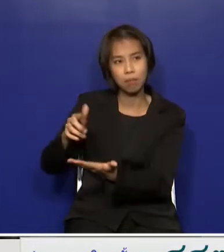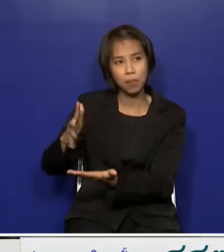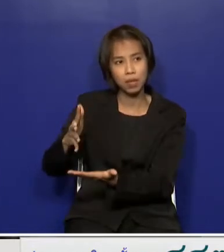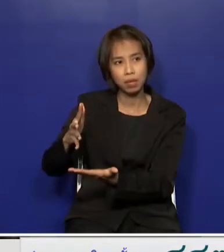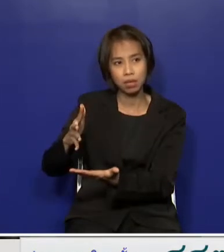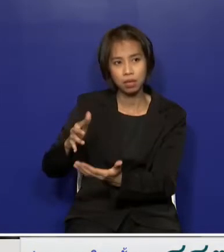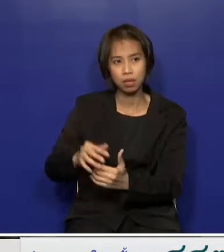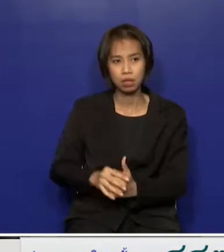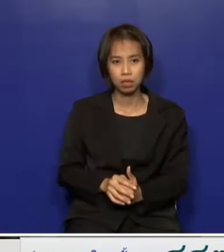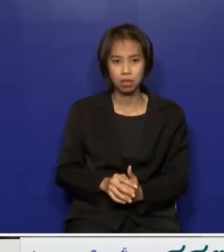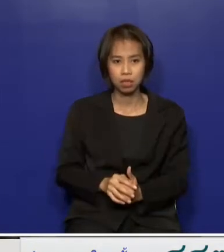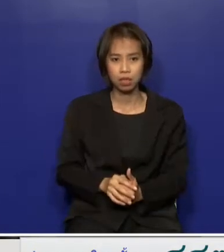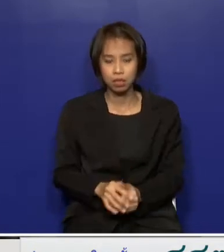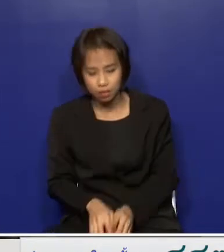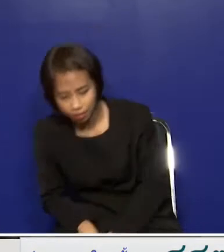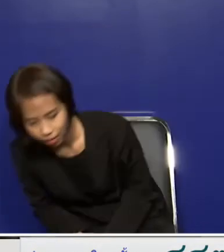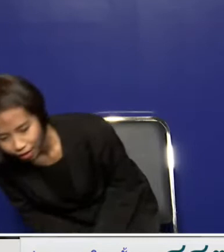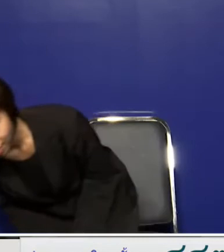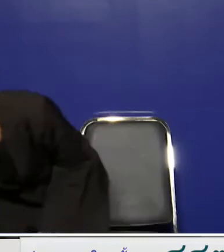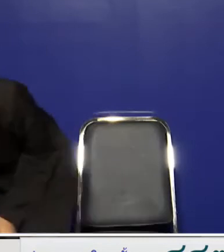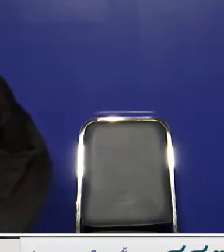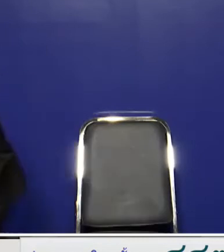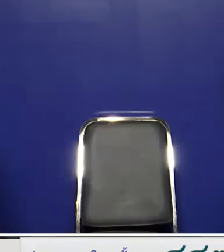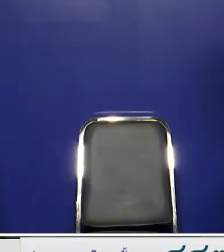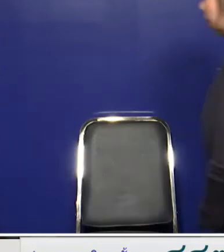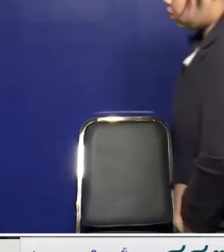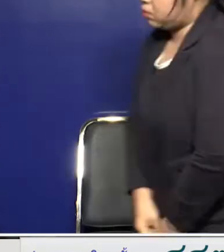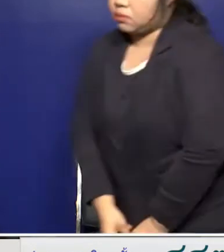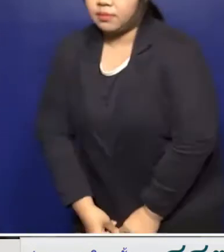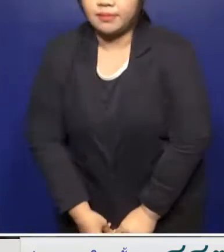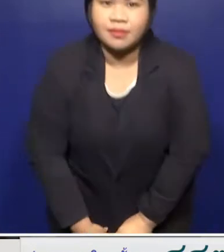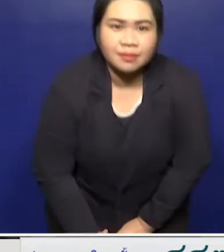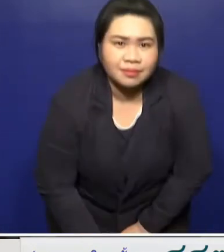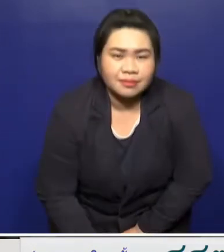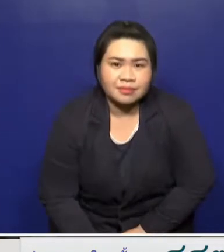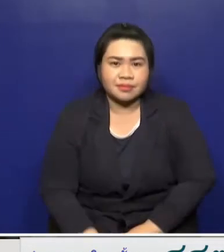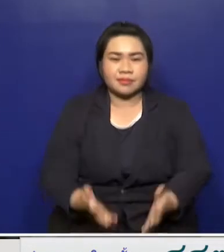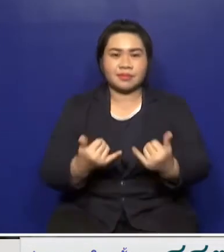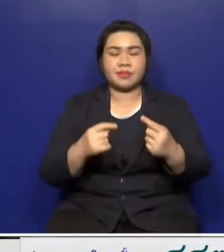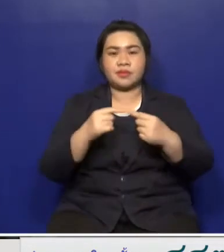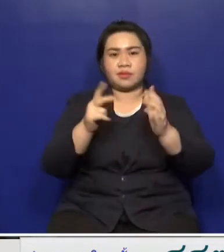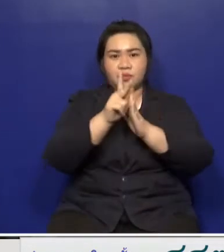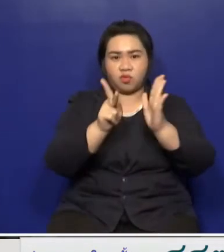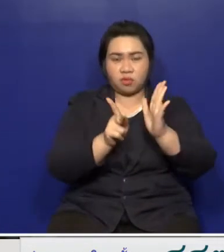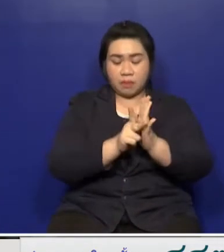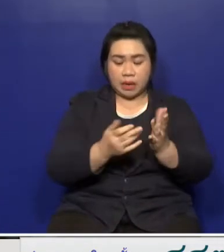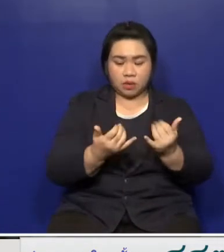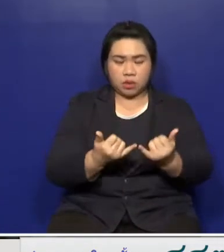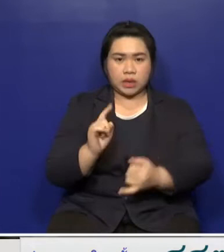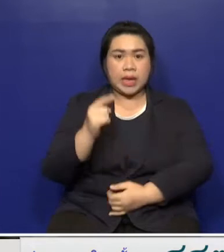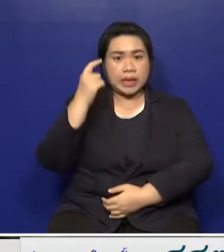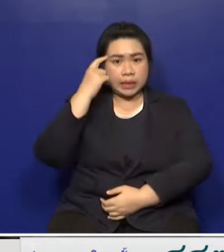จรๆ ลักษณะกฏหมายไปพครงี้ผมคดวามีอยู่หลายกระสวงซึ่ผมคดว่าสบภาพุทแ แนี้ควรทำ